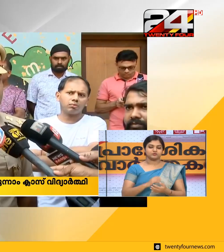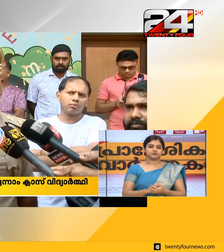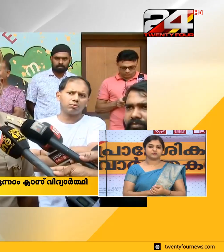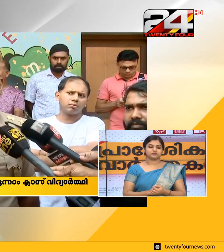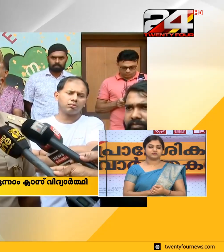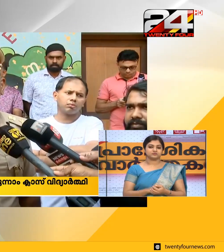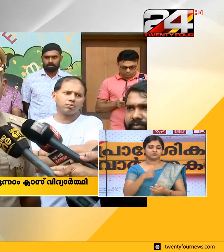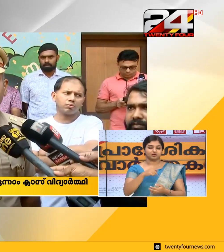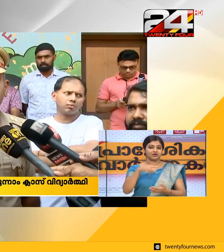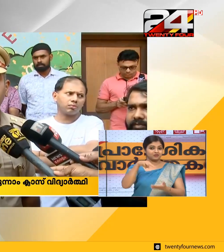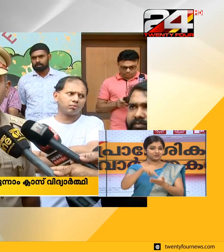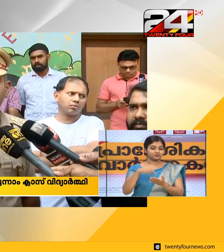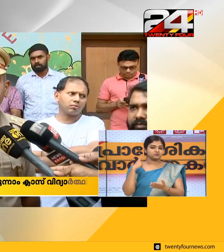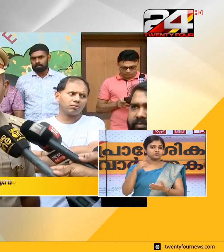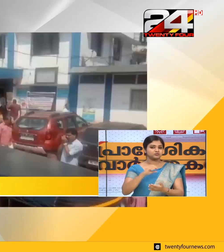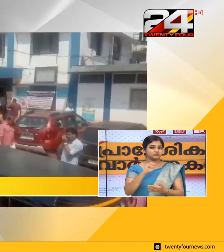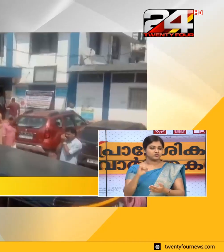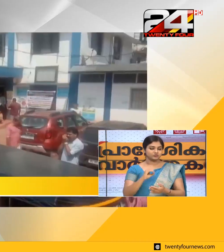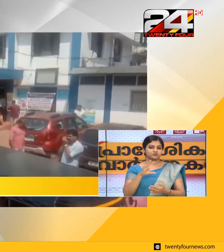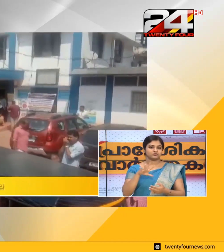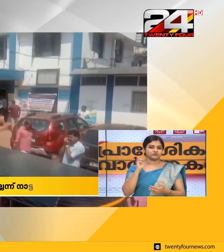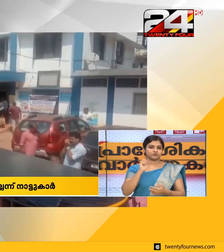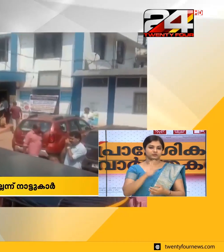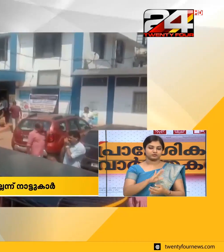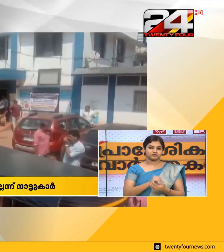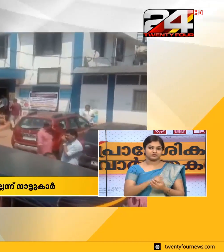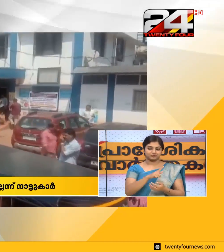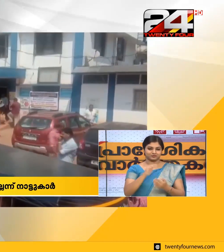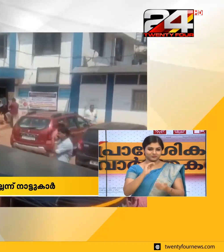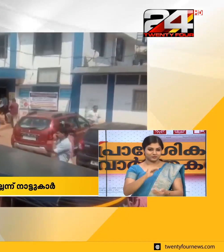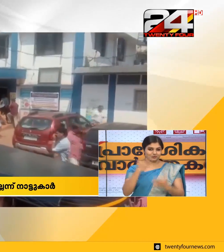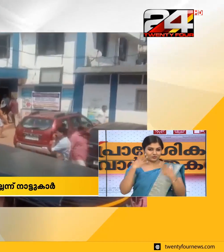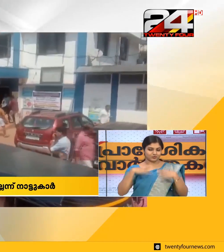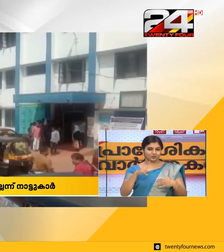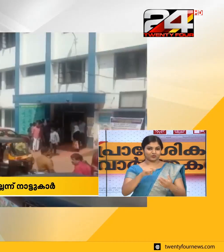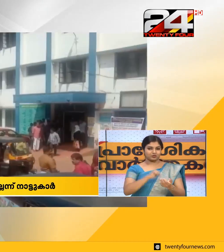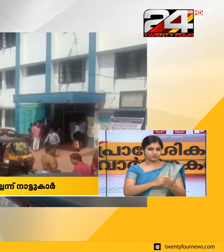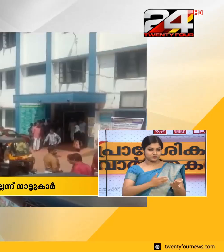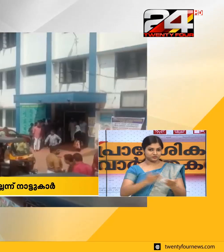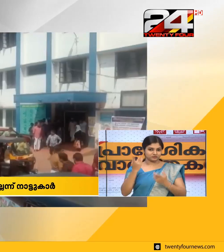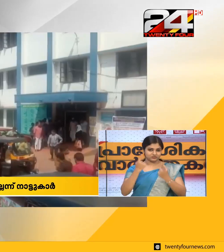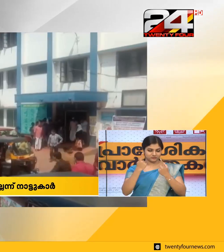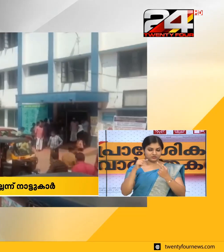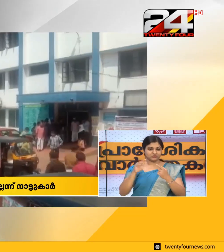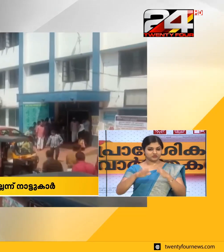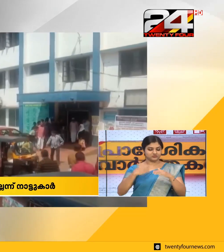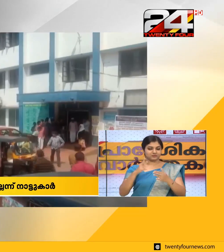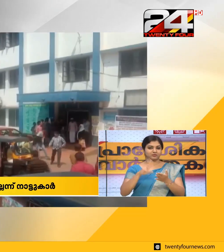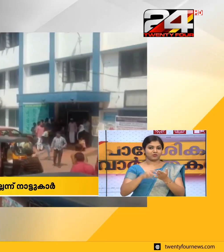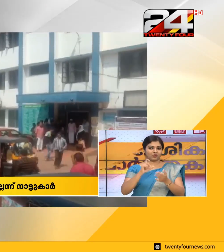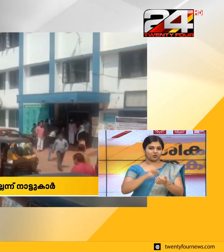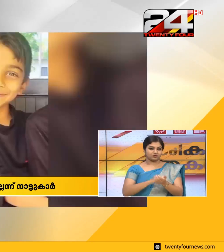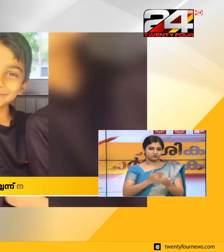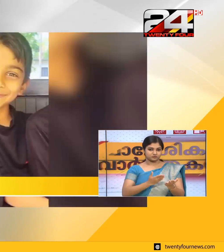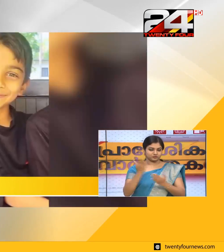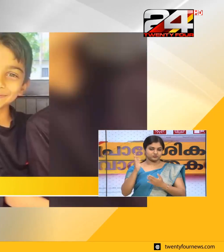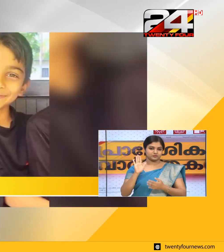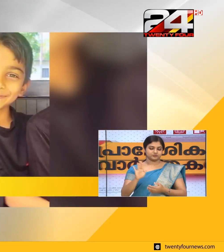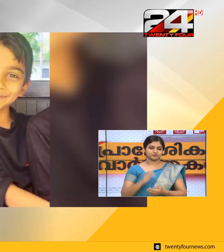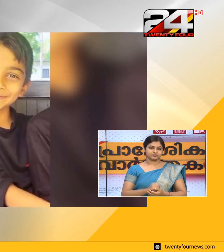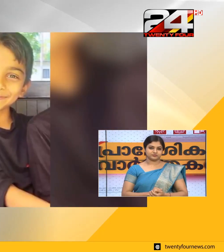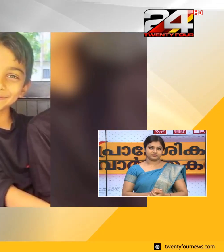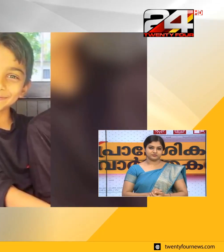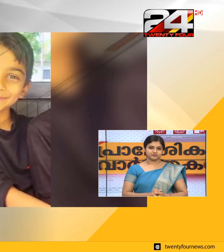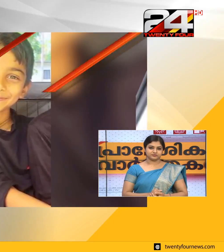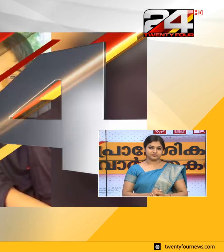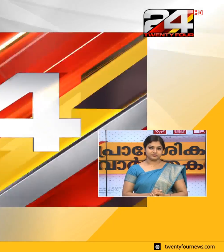അപ്പോൾ അത് ഉണ്ടായിട്ടില്ല എന്നാണ് നമ്മൾ മനസ്സിലാക്കുന്നത്. കുട്ടിയുടെ ഇൻക്വസ്റ്റ് നടപടികൾ പൂർത്തിയാക്കി മൃതദേഹം മഞ്ചേരി മെഡിക്കൽ കോളേജ് ആശുപത്രിയിലേക്ക് മാറ്റി. 24